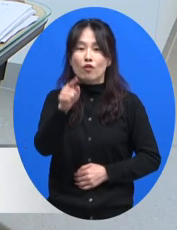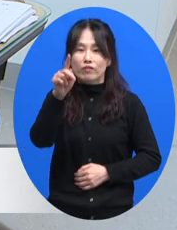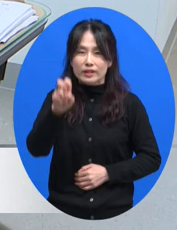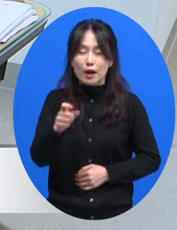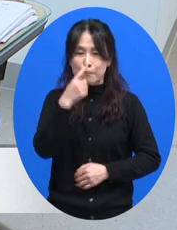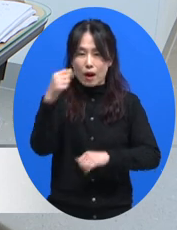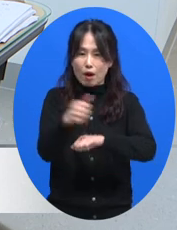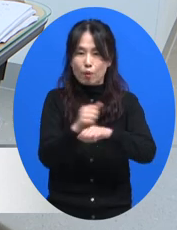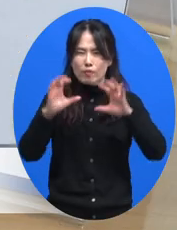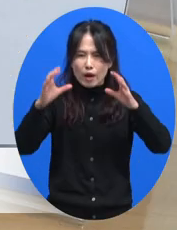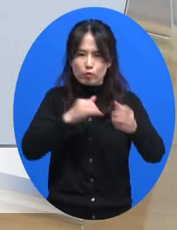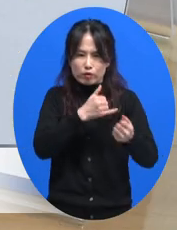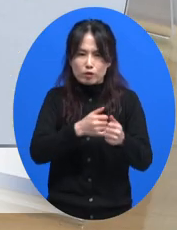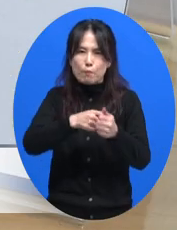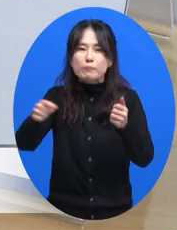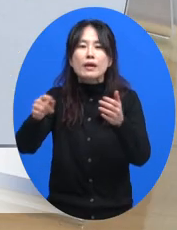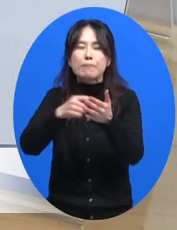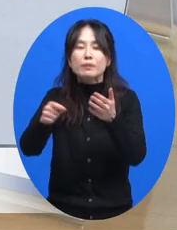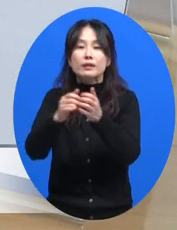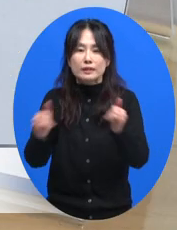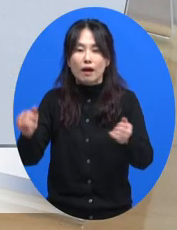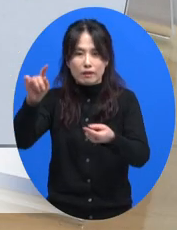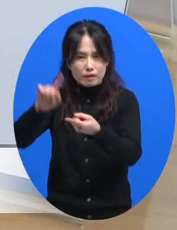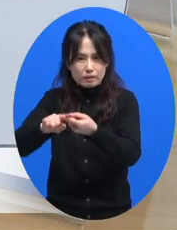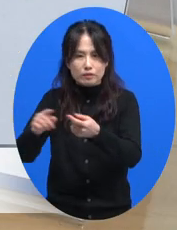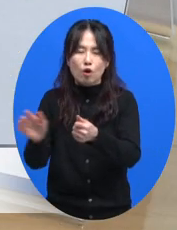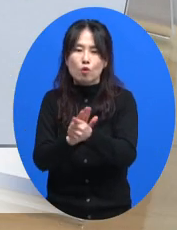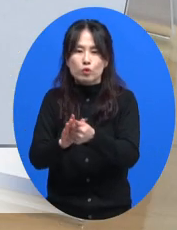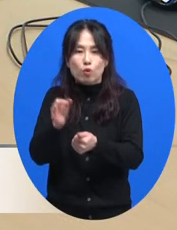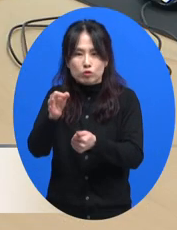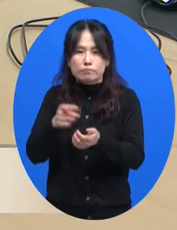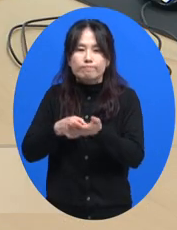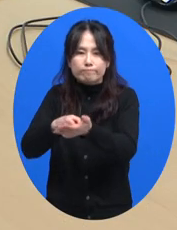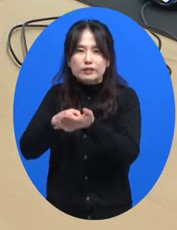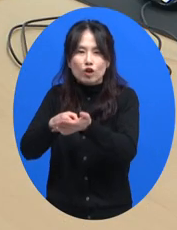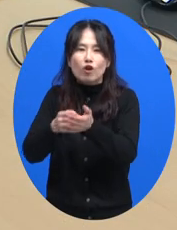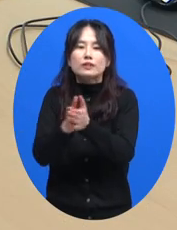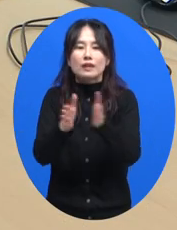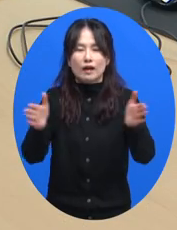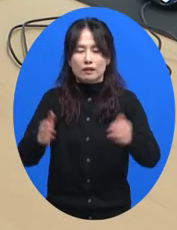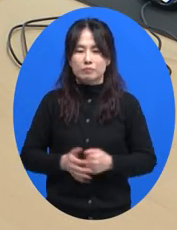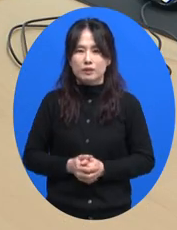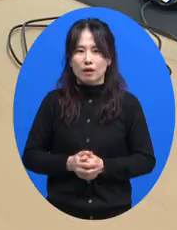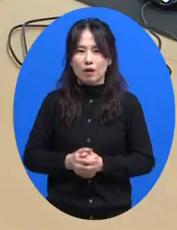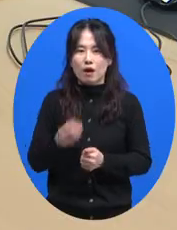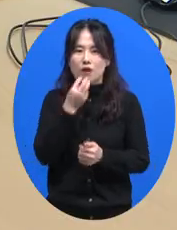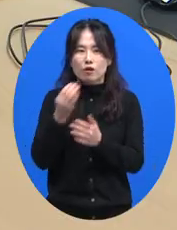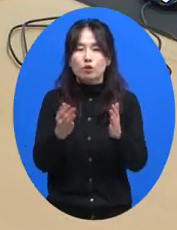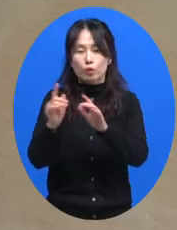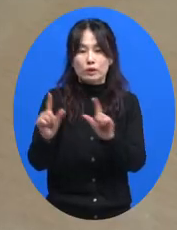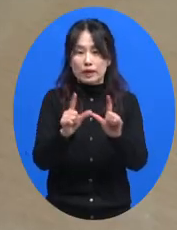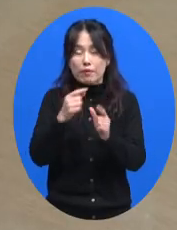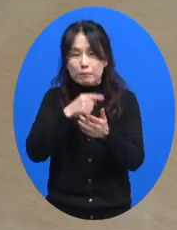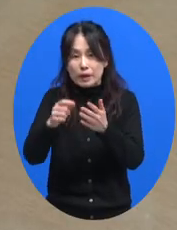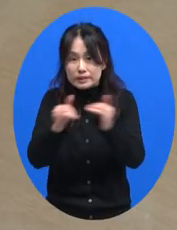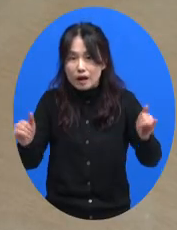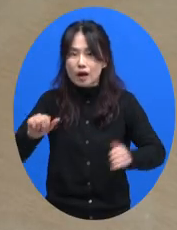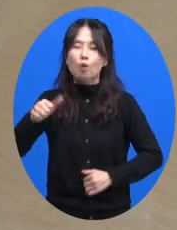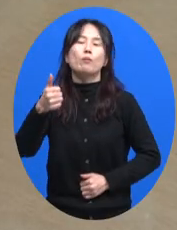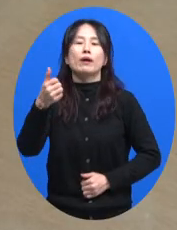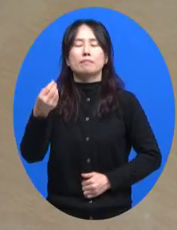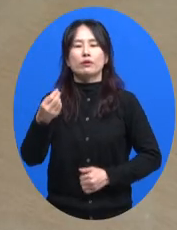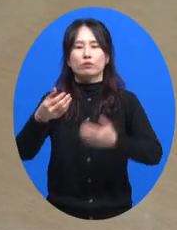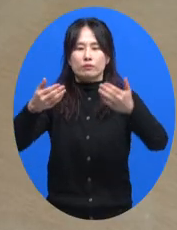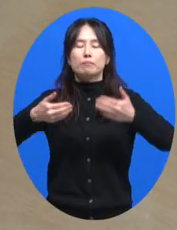선거막아온 아동인권침해 사건 피해자들을 대상으로 위로금 지원 신청이 시작됐습니다. 경기도에 거주하는 피해자라면 500만 원의